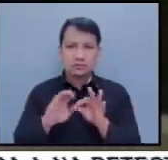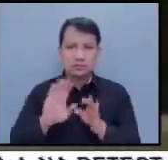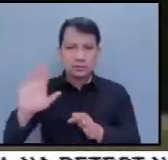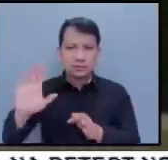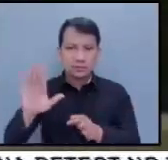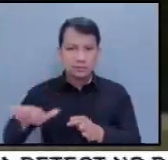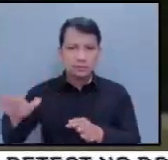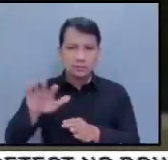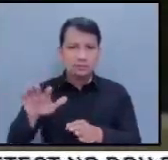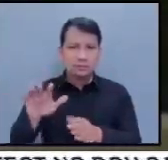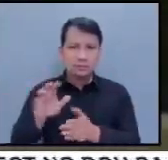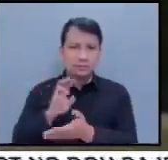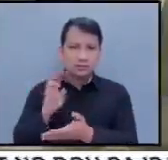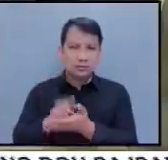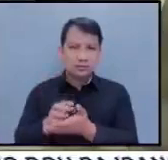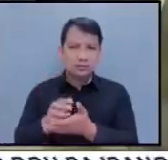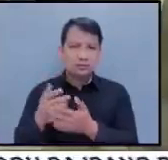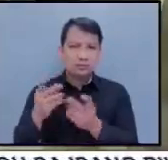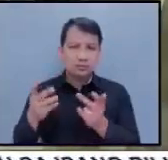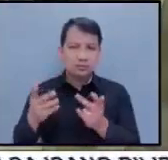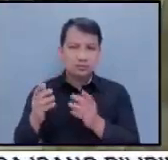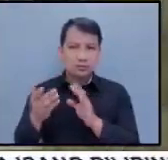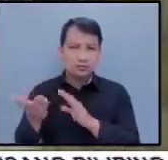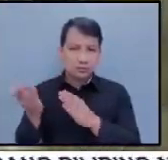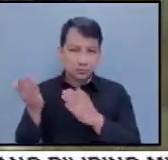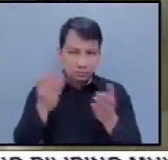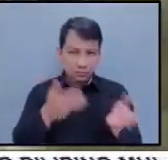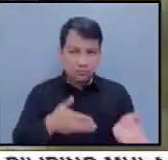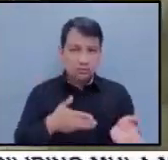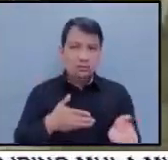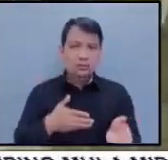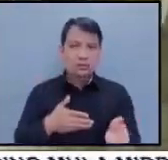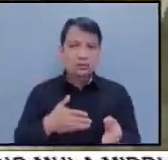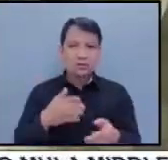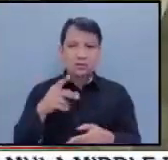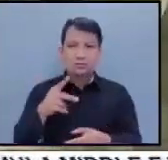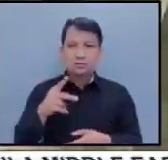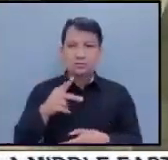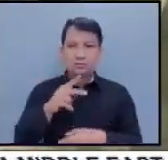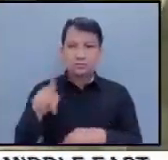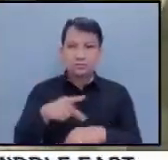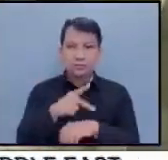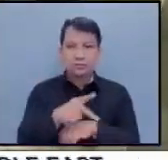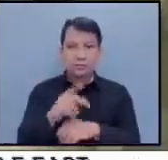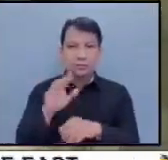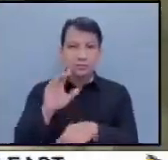presinto o sa tanggapan na ng prinsipal ng paaralan.